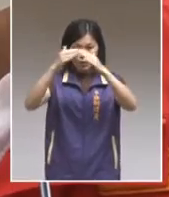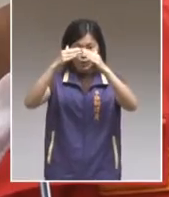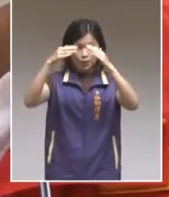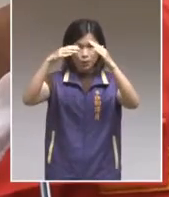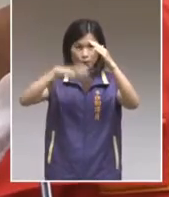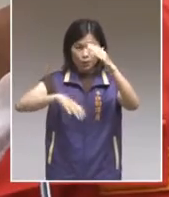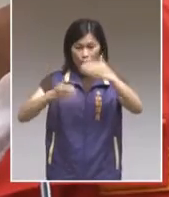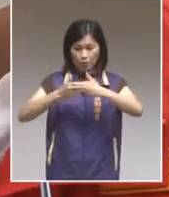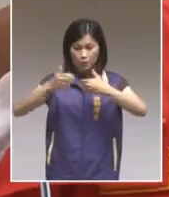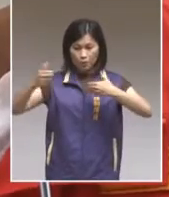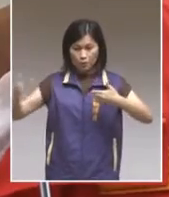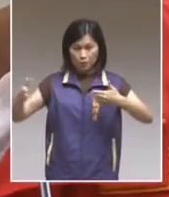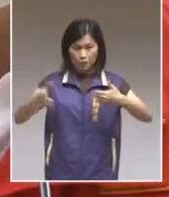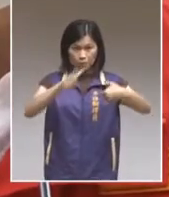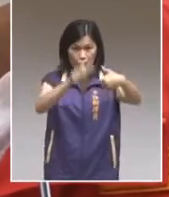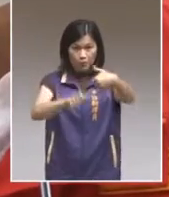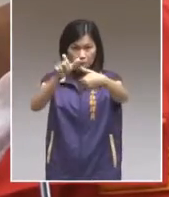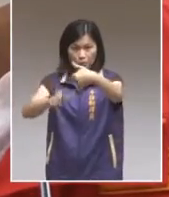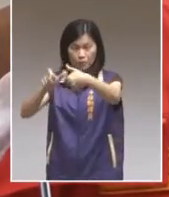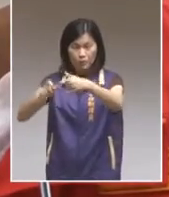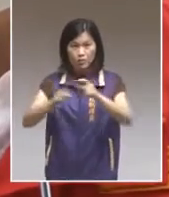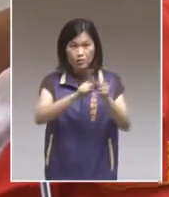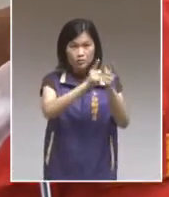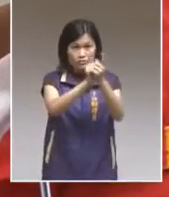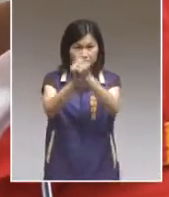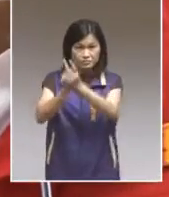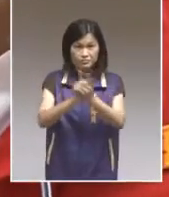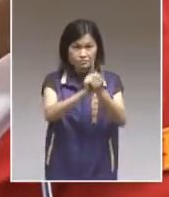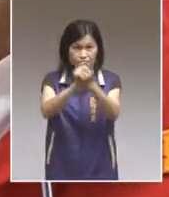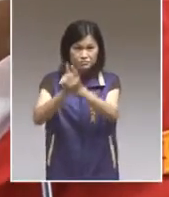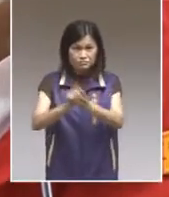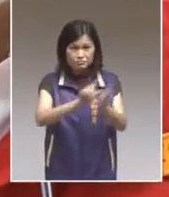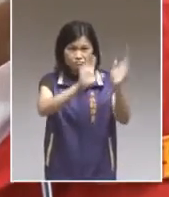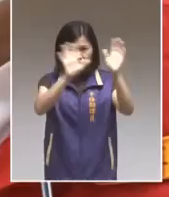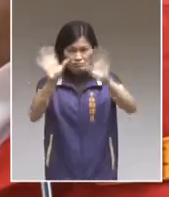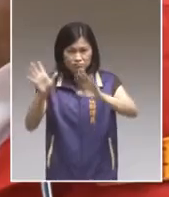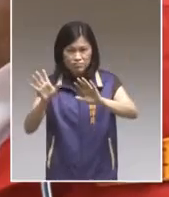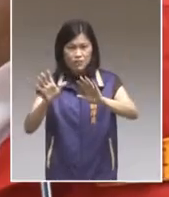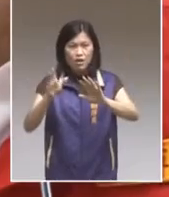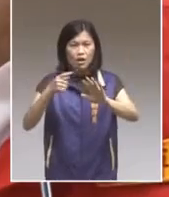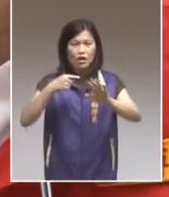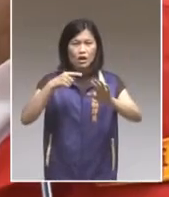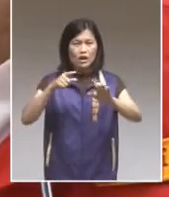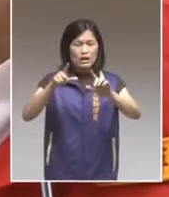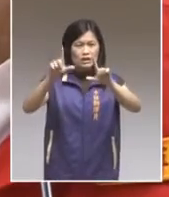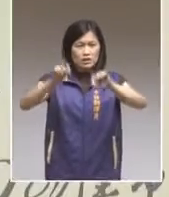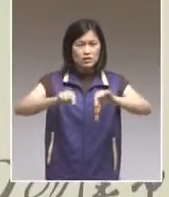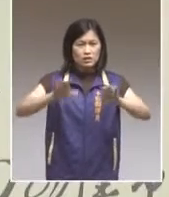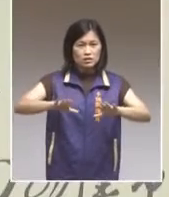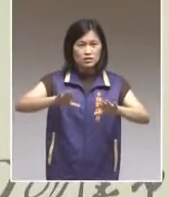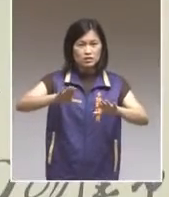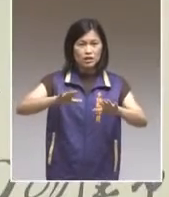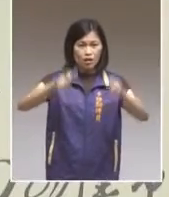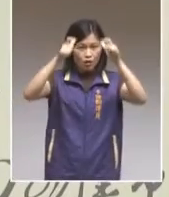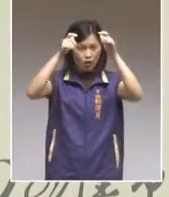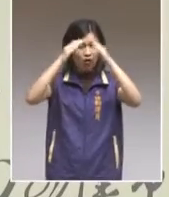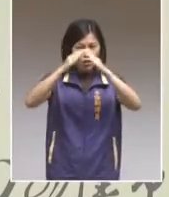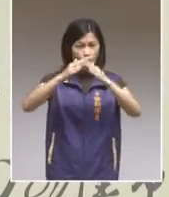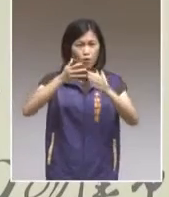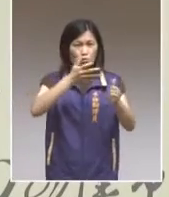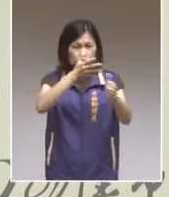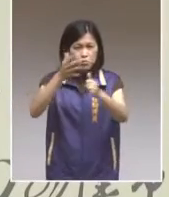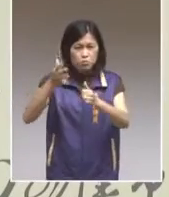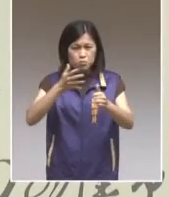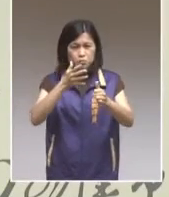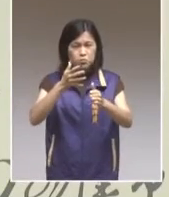够尽可能的在接触的这个部分以我们现在高雄市的疫调的量呢，还可以